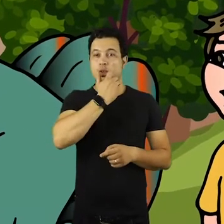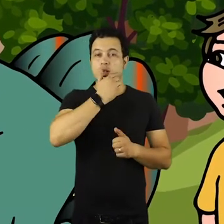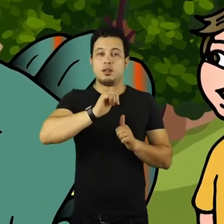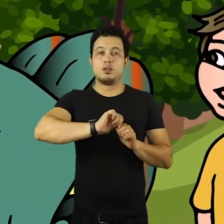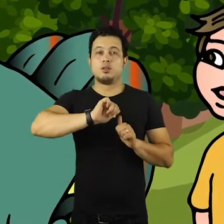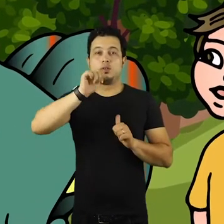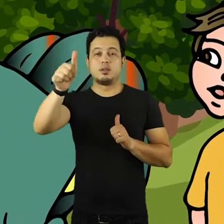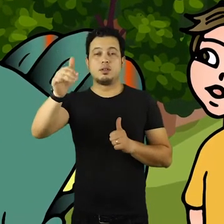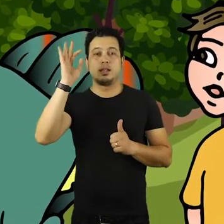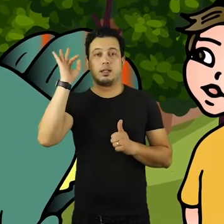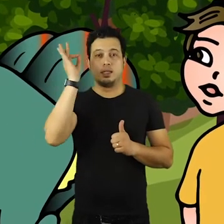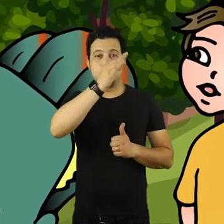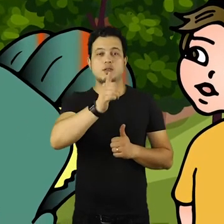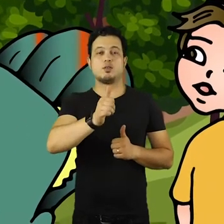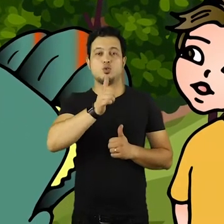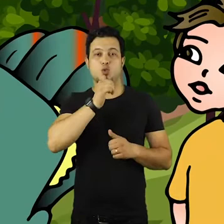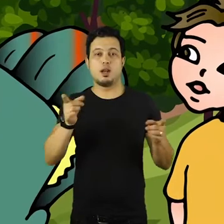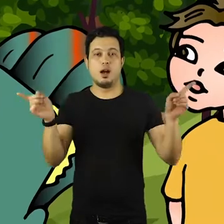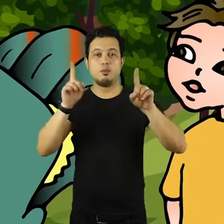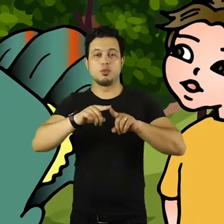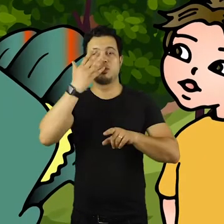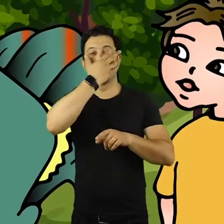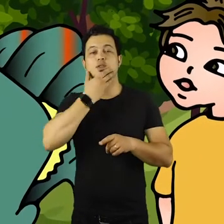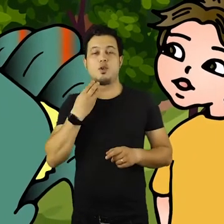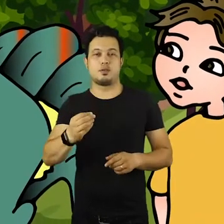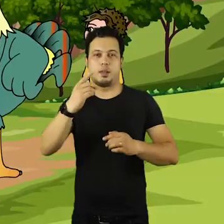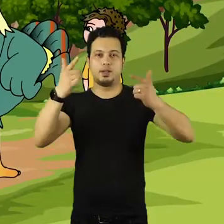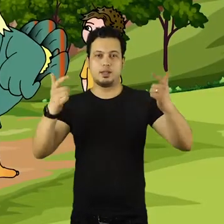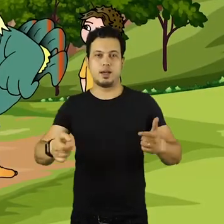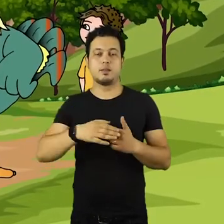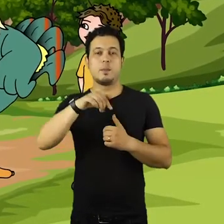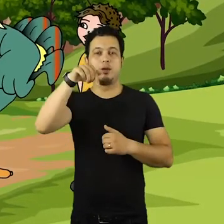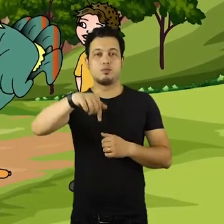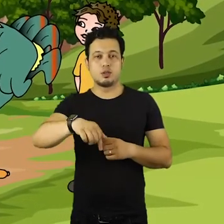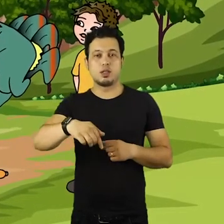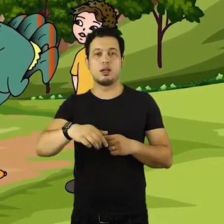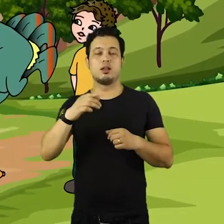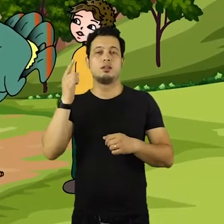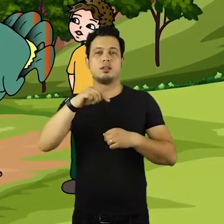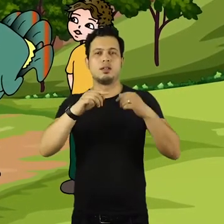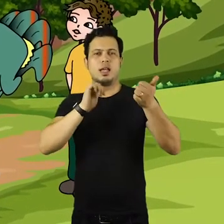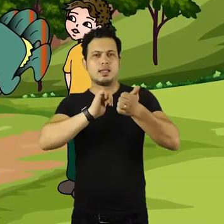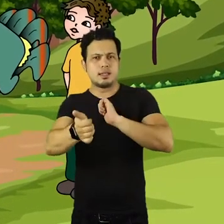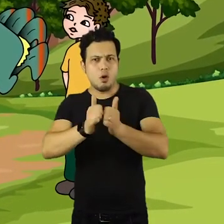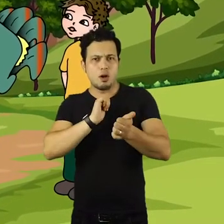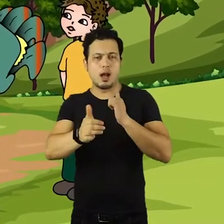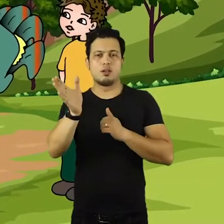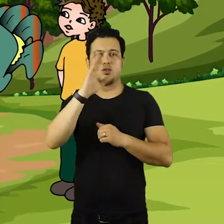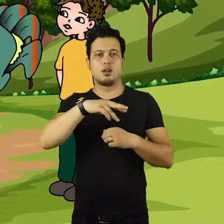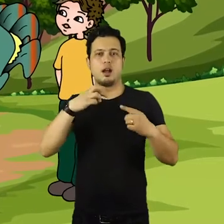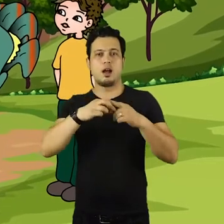göz alabildiğine yeşilin suyla buluştuğu harika bir yerdir. Burada kano sporları,